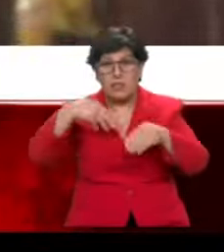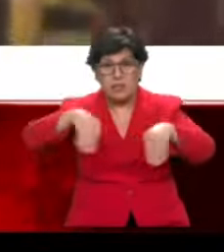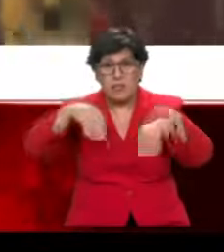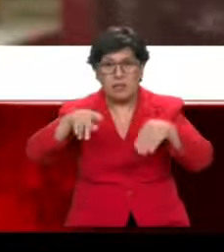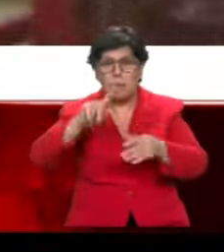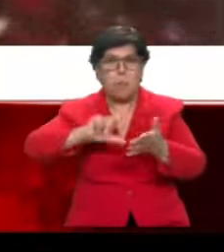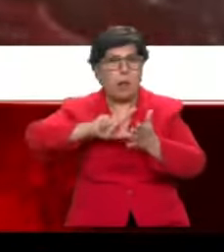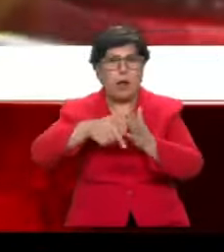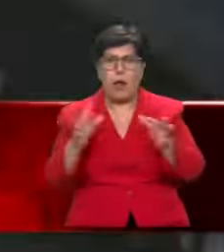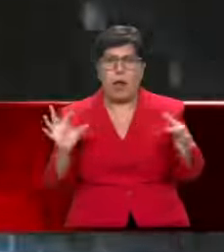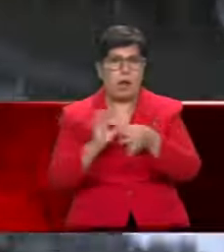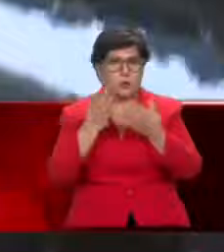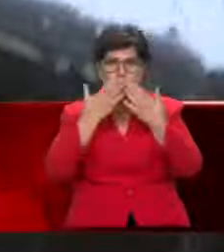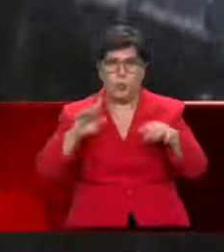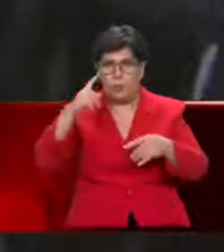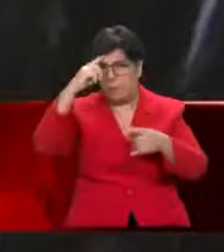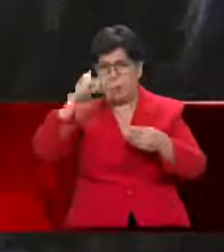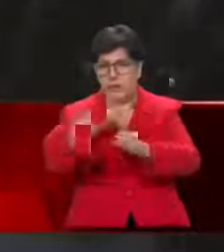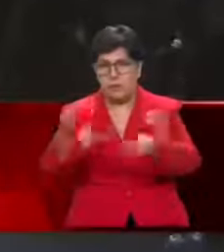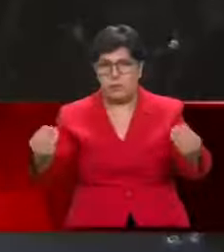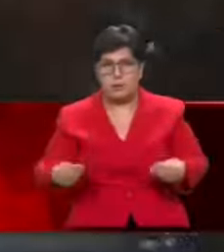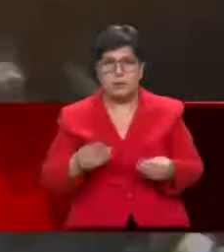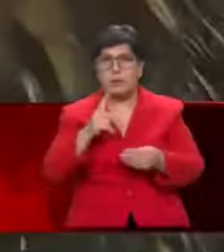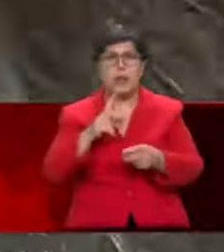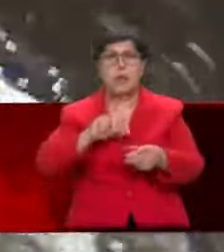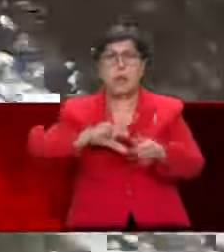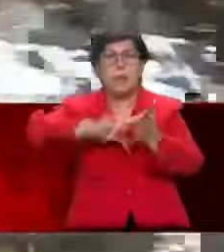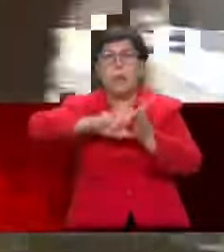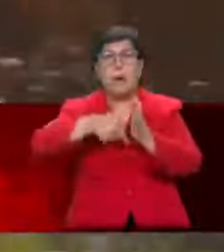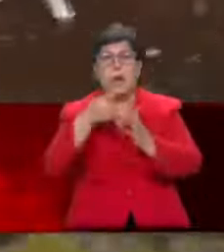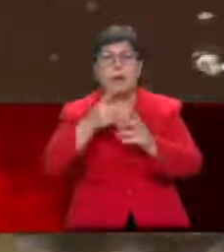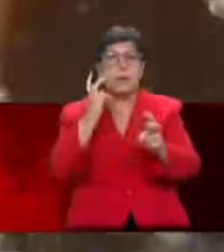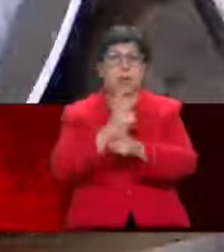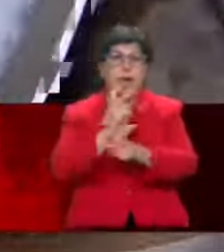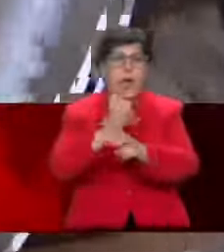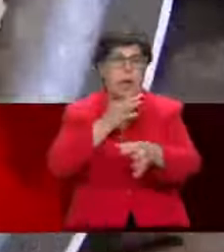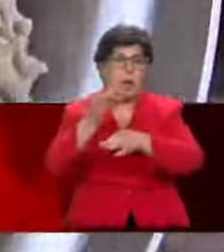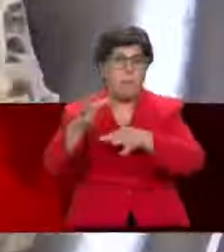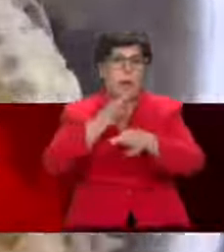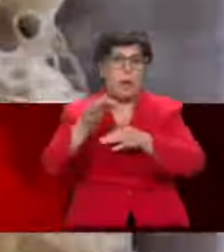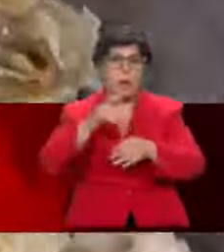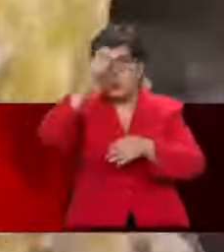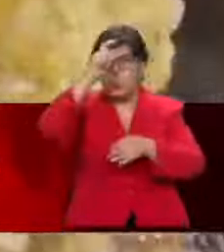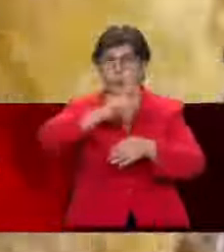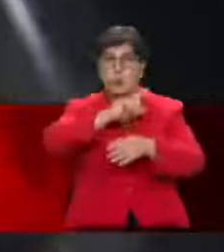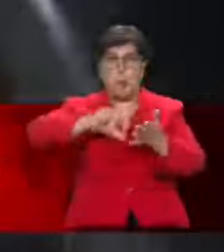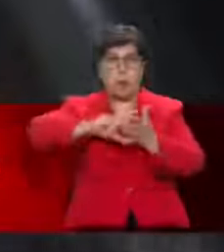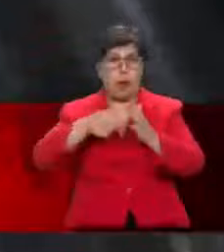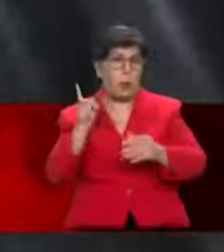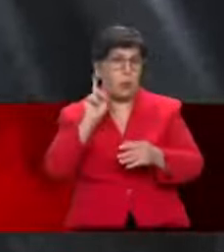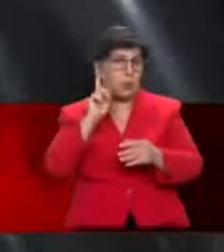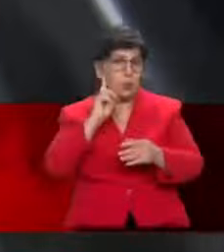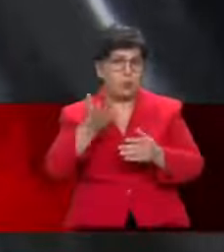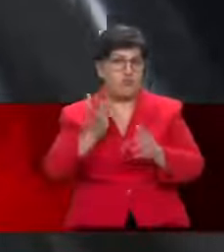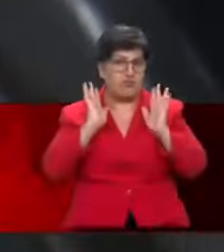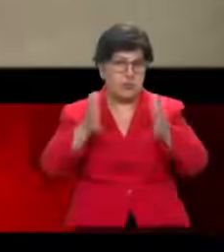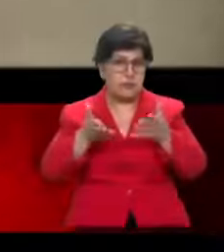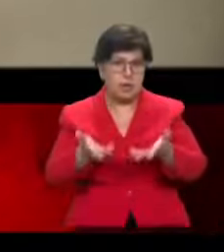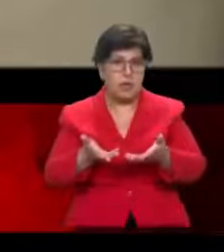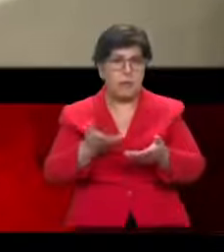bunun balla hiçbir alakası yoktur. Balda tehlike çanları çalıyor. Türkiye aslında bir bal ülkesi ama sahtecilik maalesef had